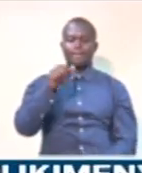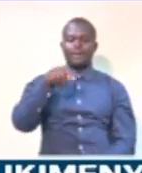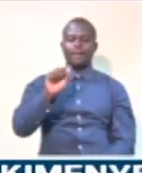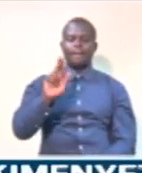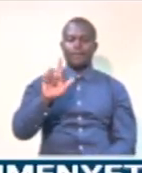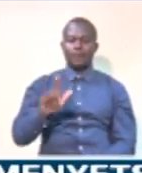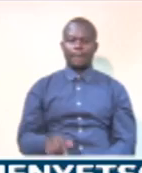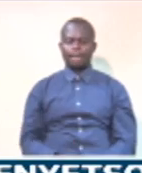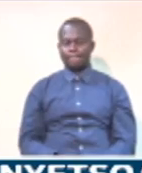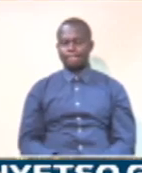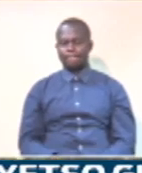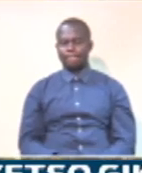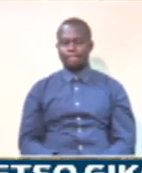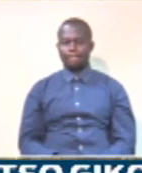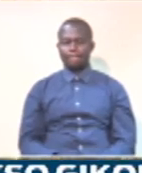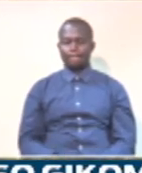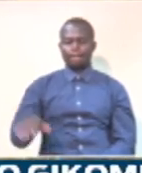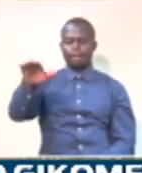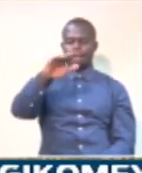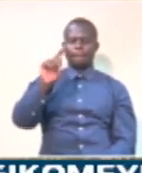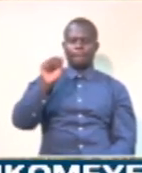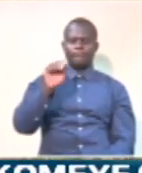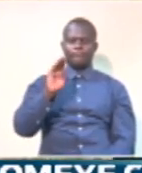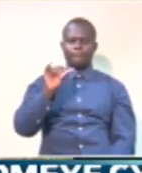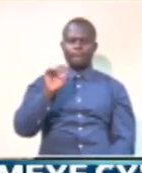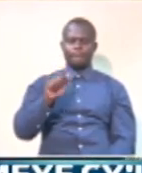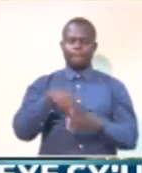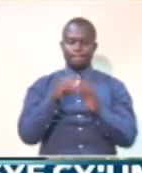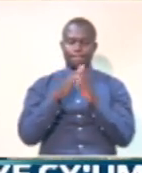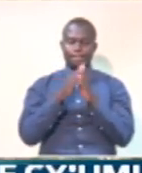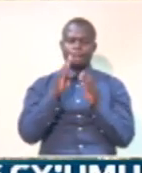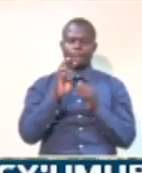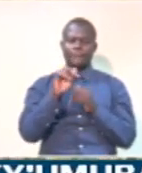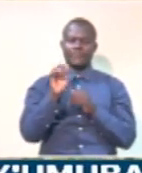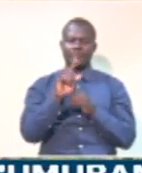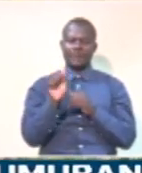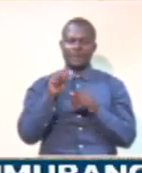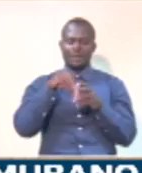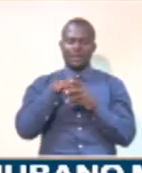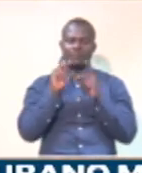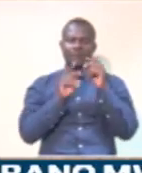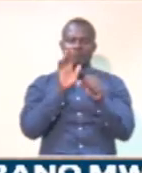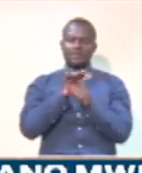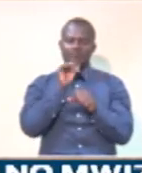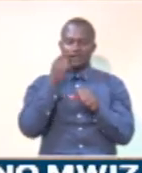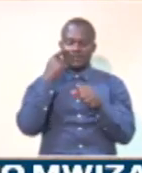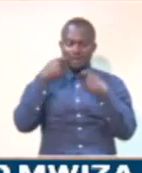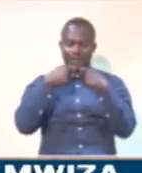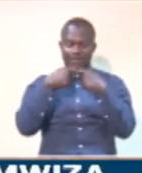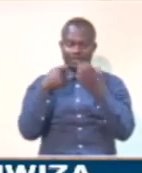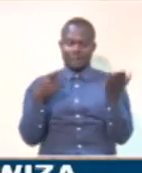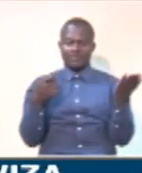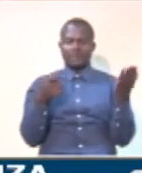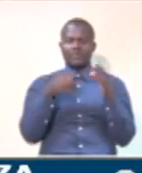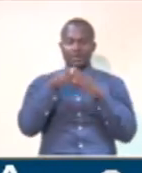turatsinze mu kagari ka Kabuye umurenge wa Jabana umudugudu wa Buriza hatuyemo abaturage batarabona umuriro w'amashanyarazi